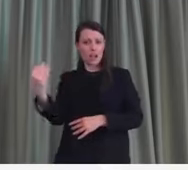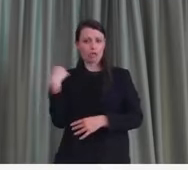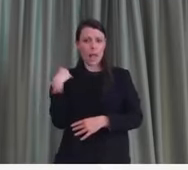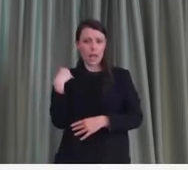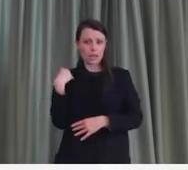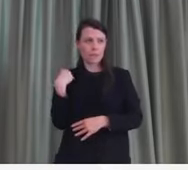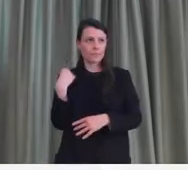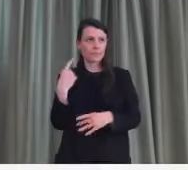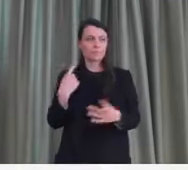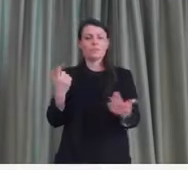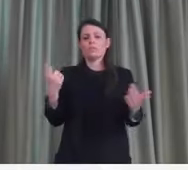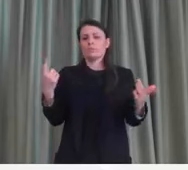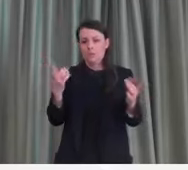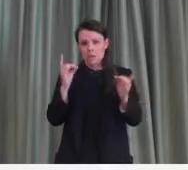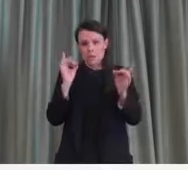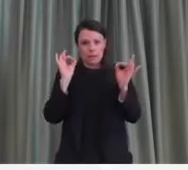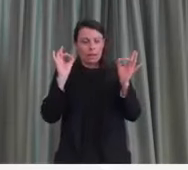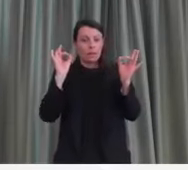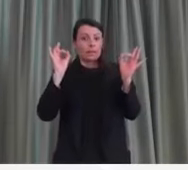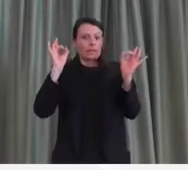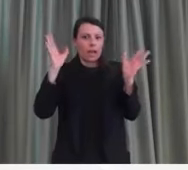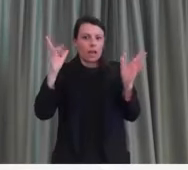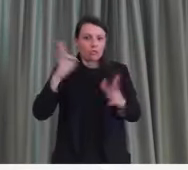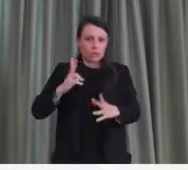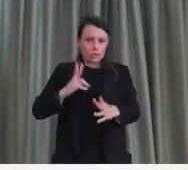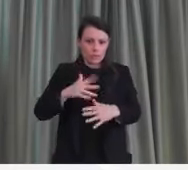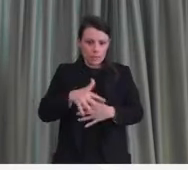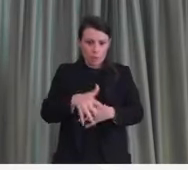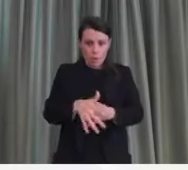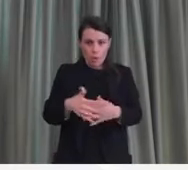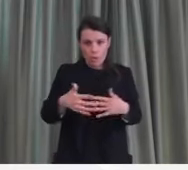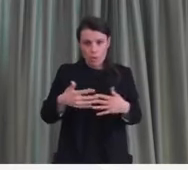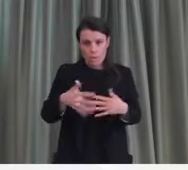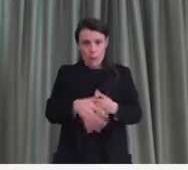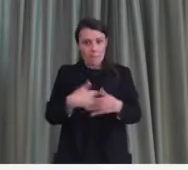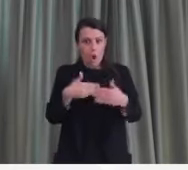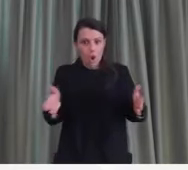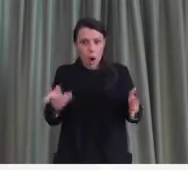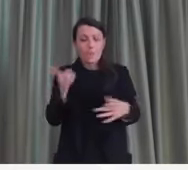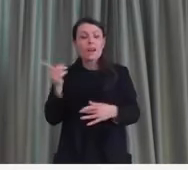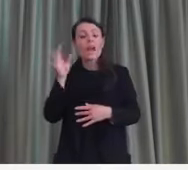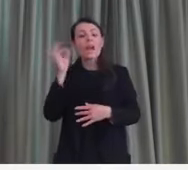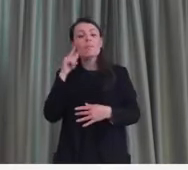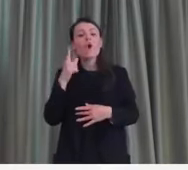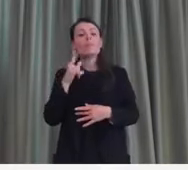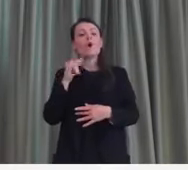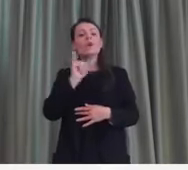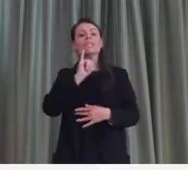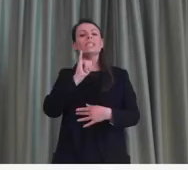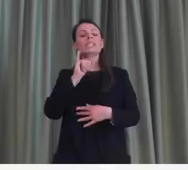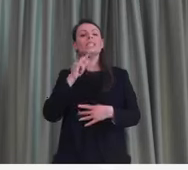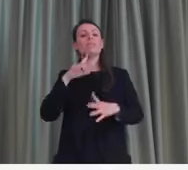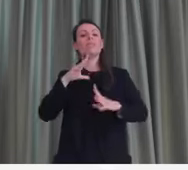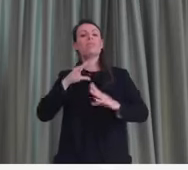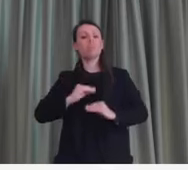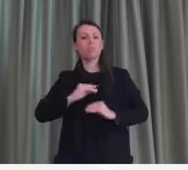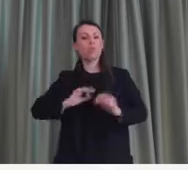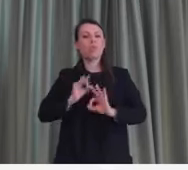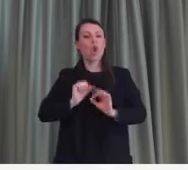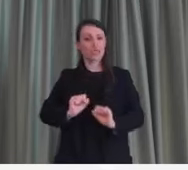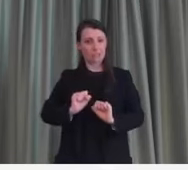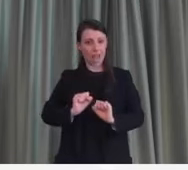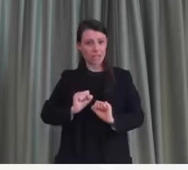prossimo di riapertura al lavoro lei che immunodepressa come si deve comportare mi